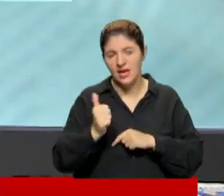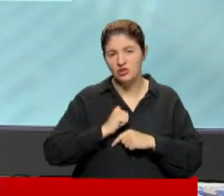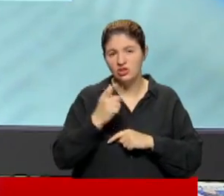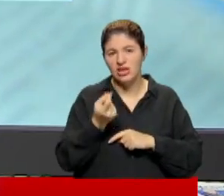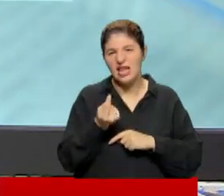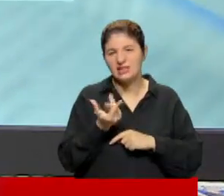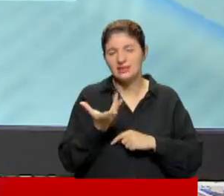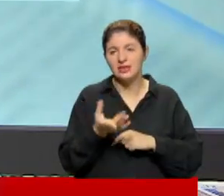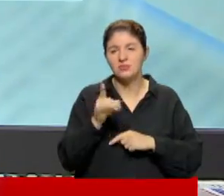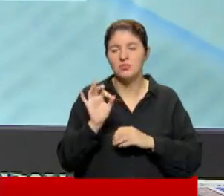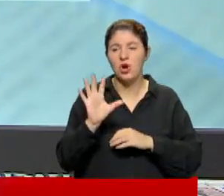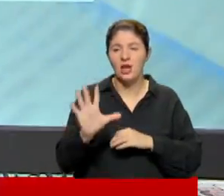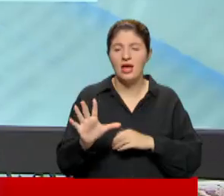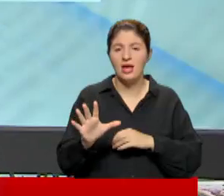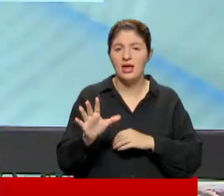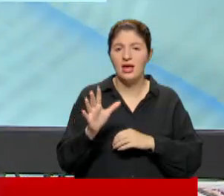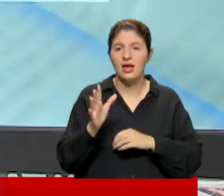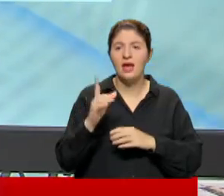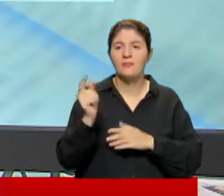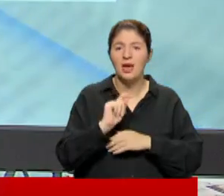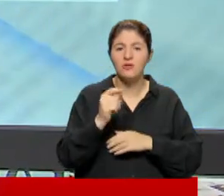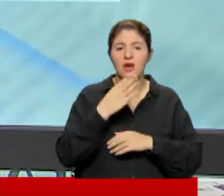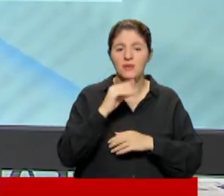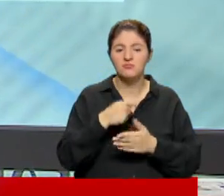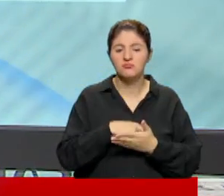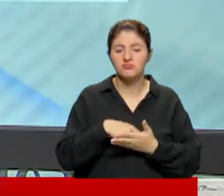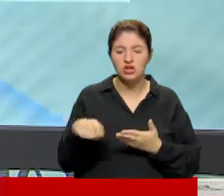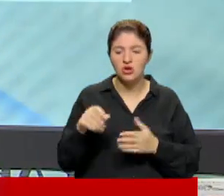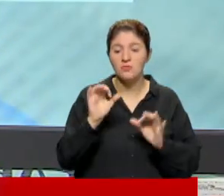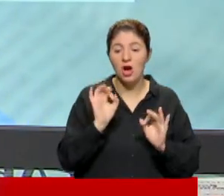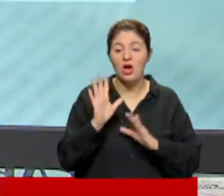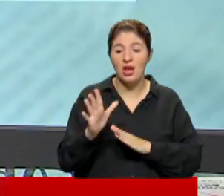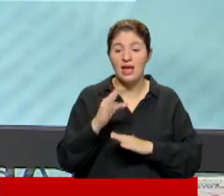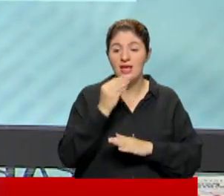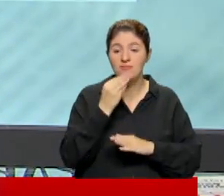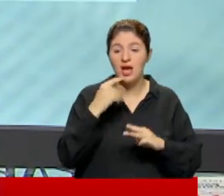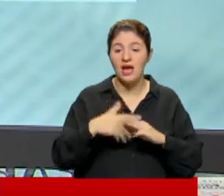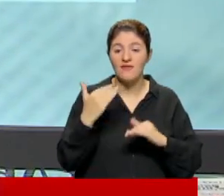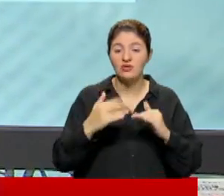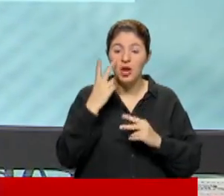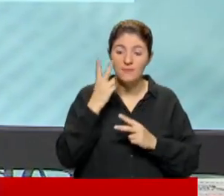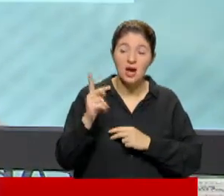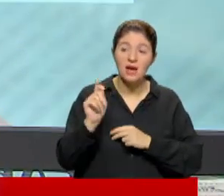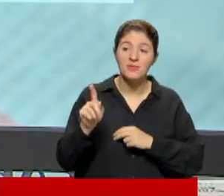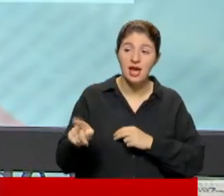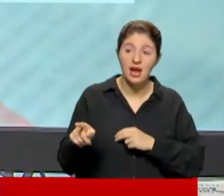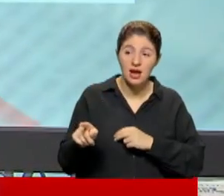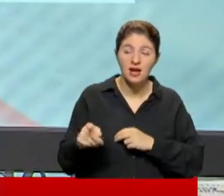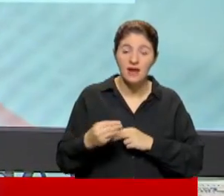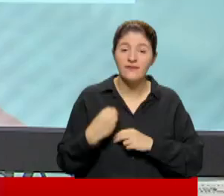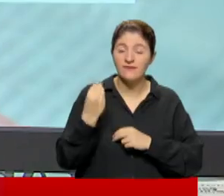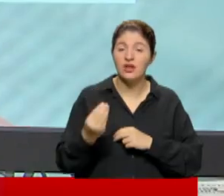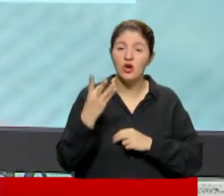ücretin En azından bu şekilde memurların emeklilerin maaşlarının bu şekilde gıda enflasyonuna bakılarak Eee